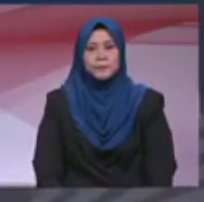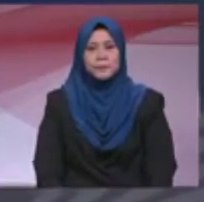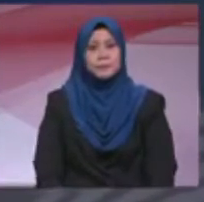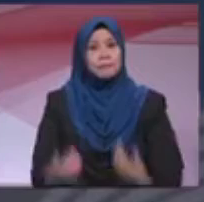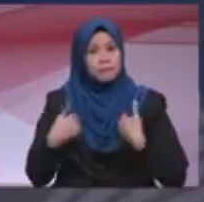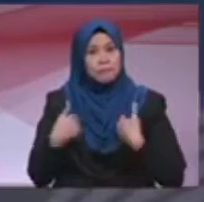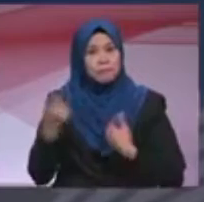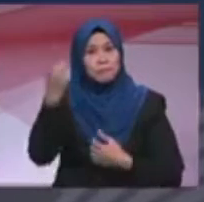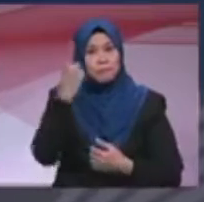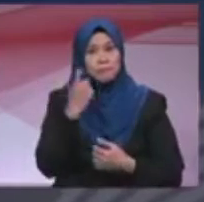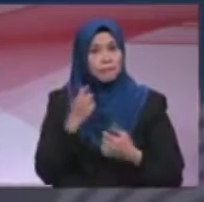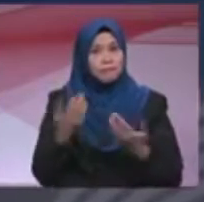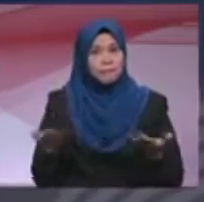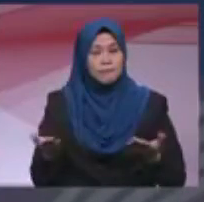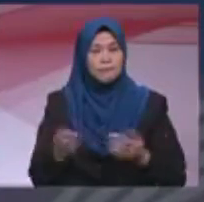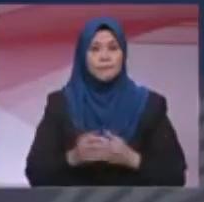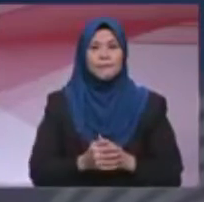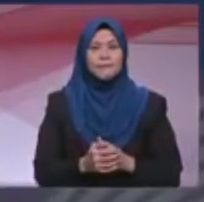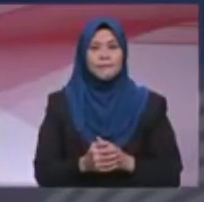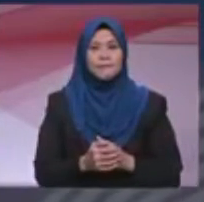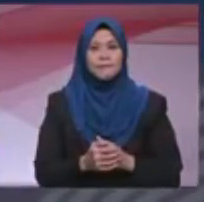Ada pertanyaan?